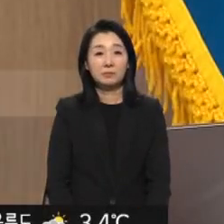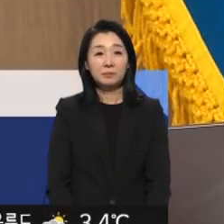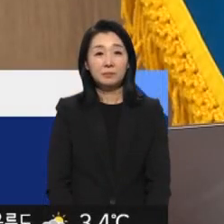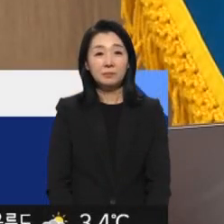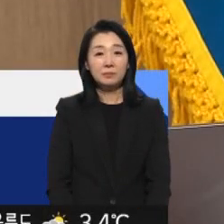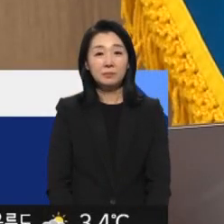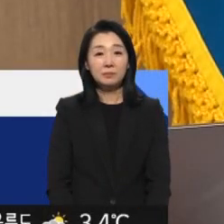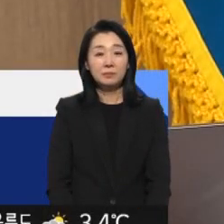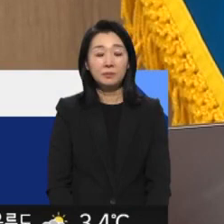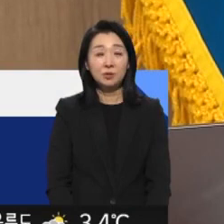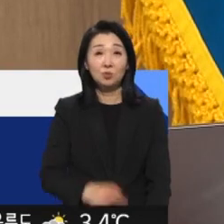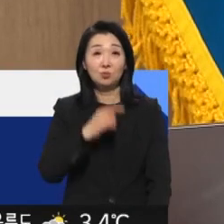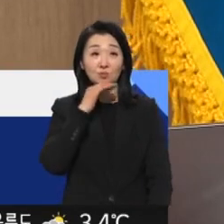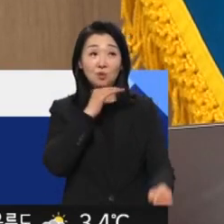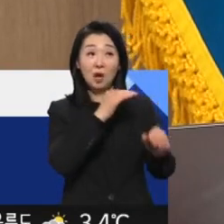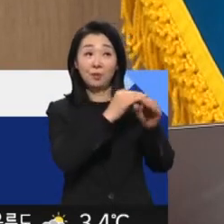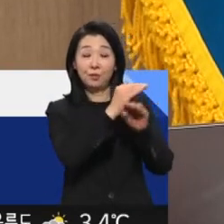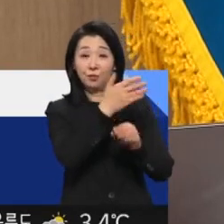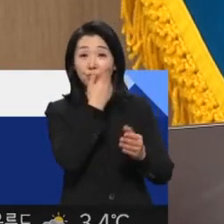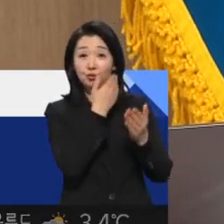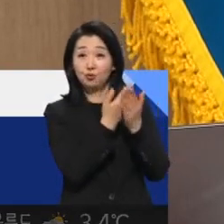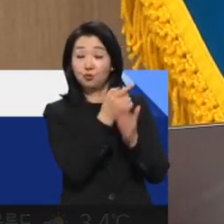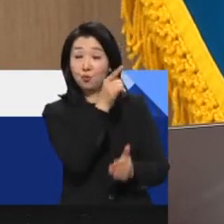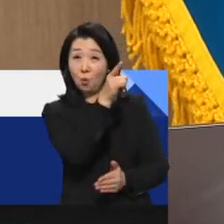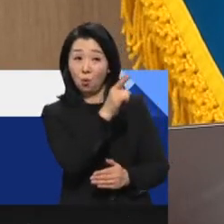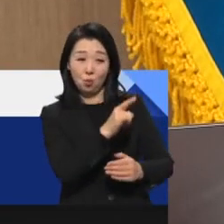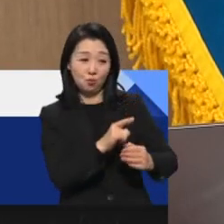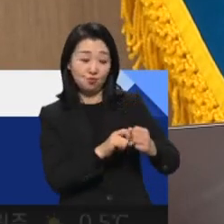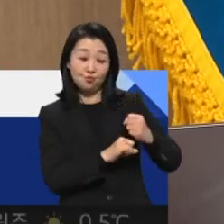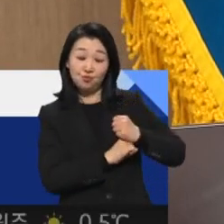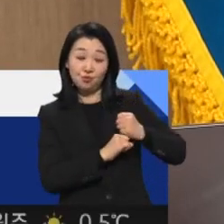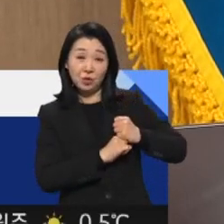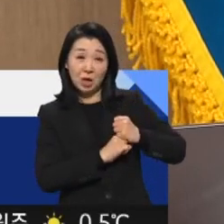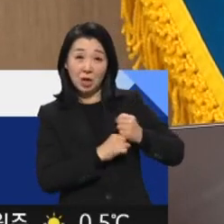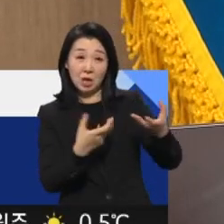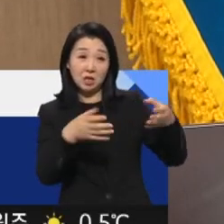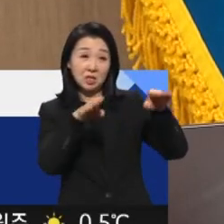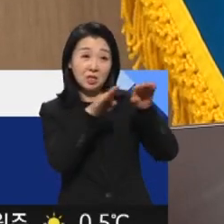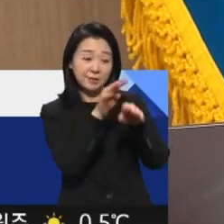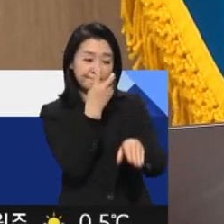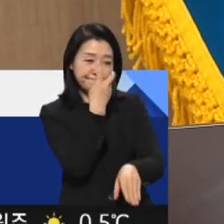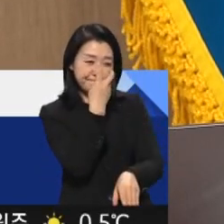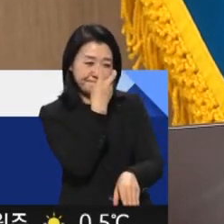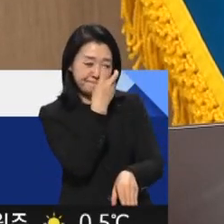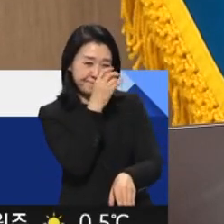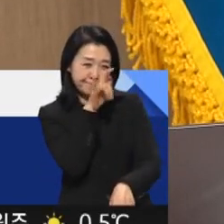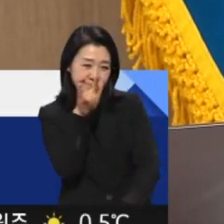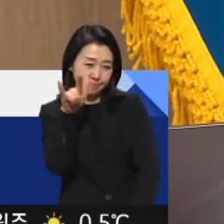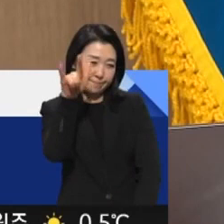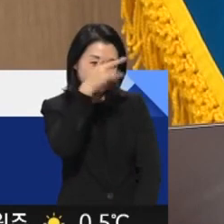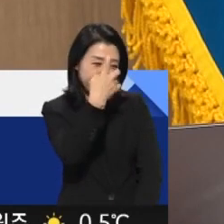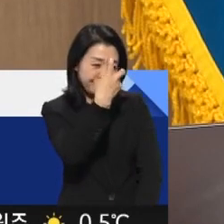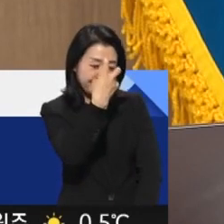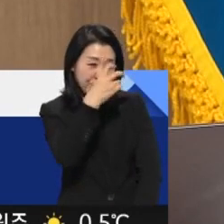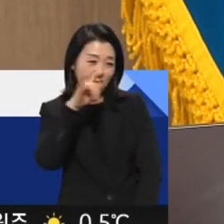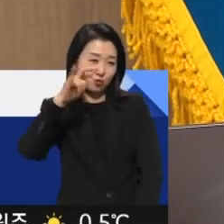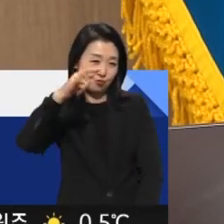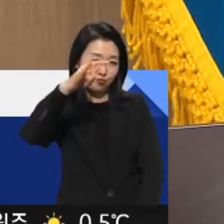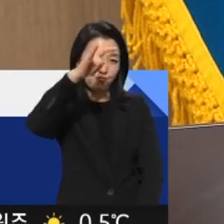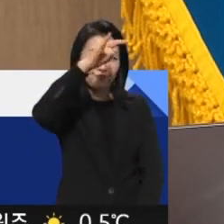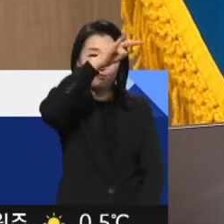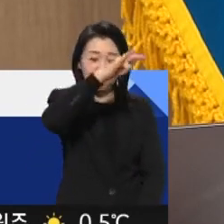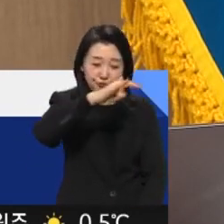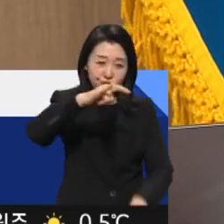저희는 북한의 주요 군사 시설을 감시 정찰할 드론 부대